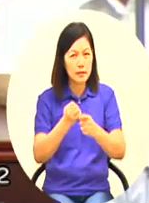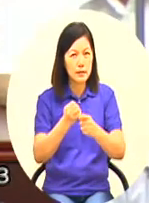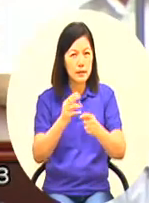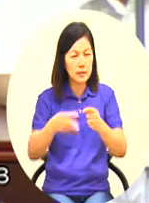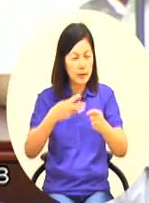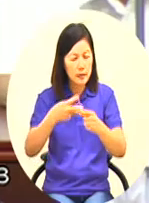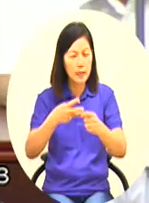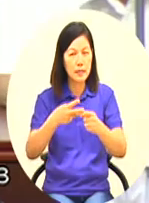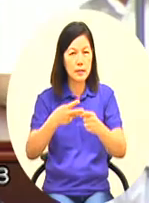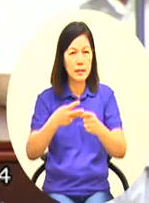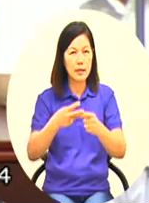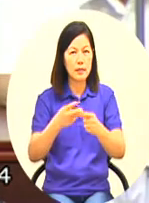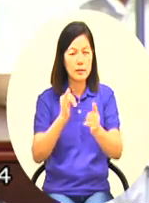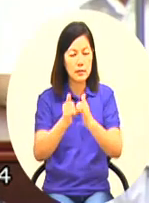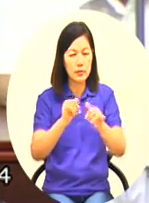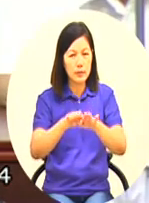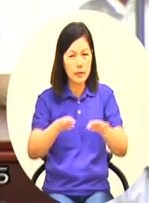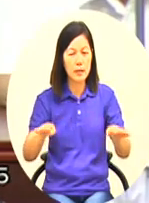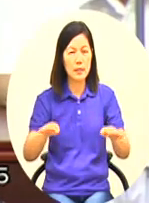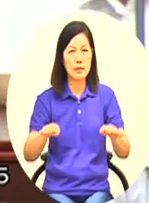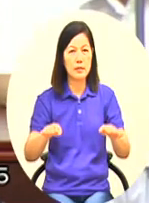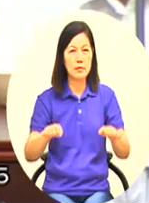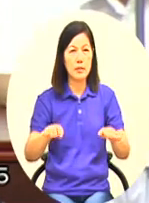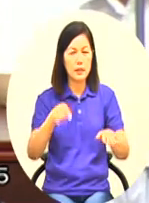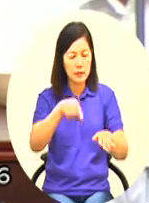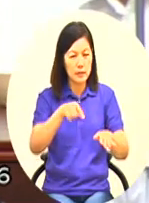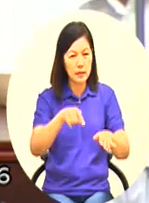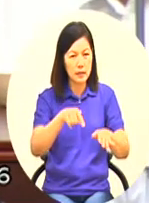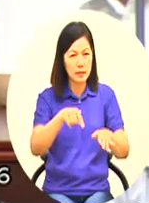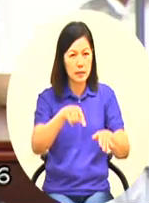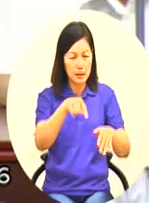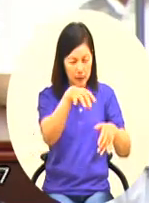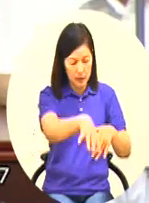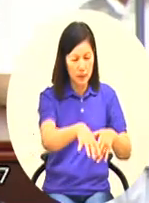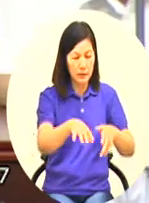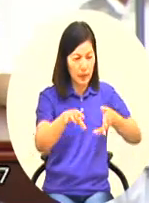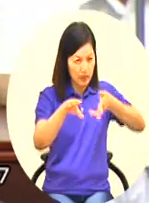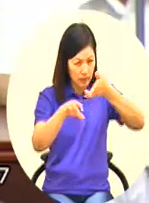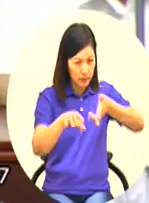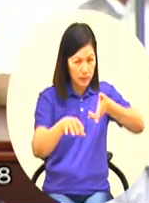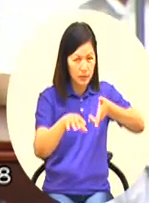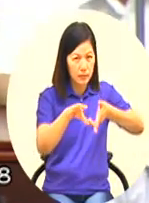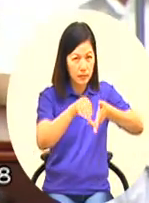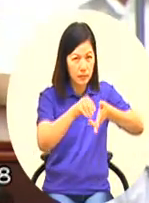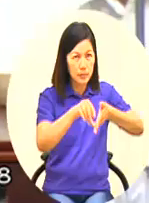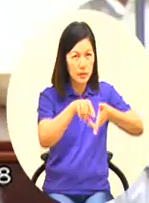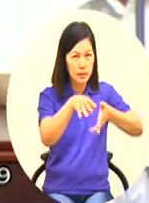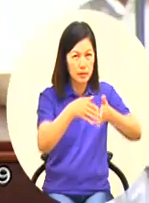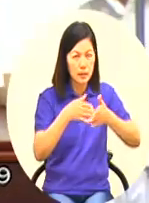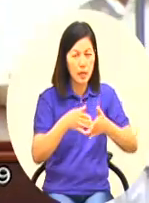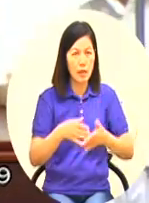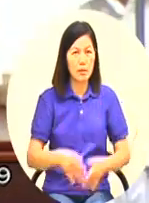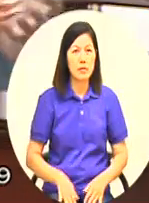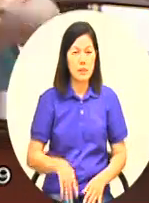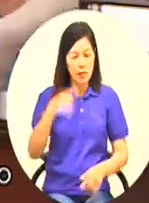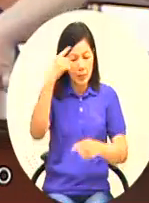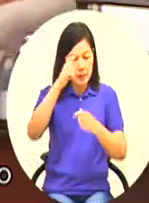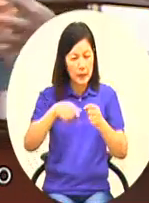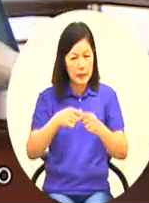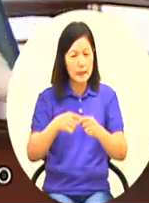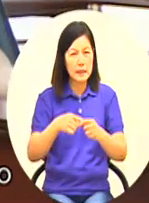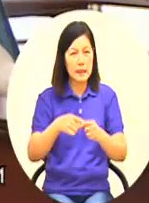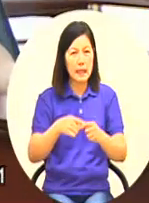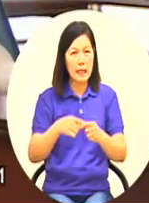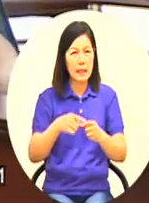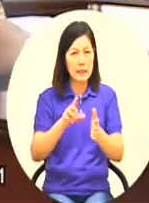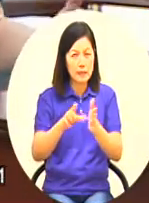的评估，认为讲这个所在应该爱设，但是目前无。我嘛咪甲入入去。 我即摆是明年，明年都今年即摆要新年